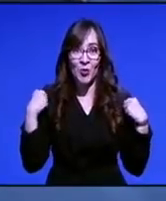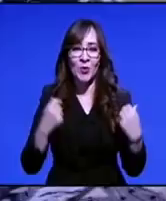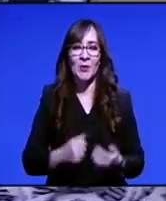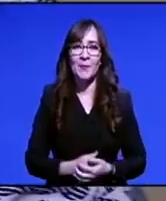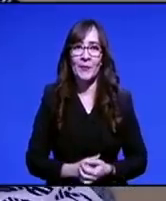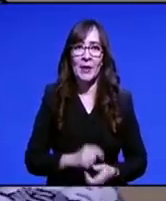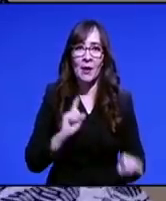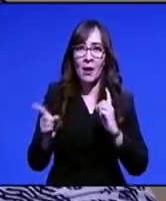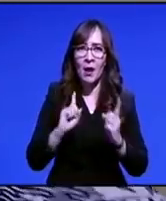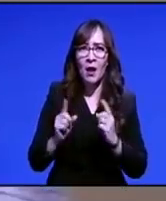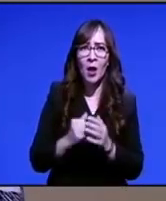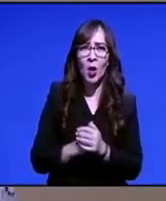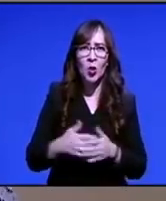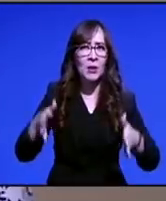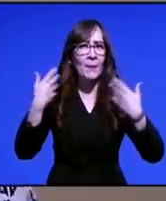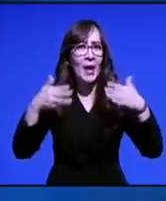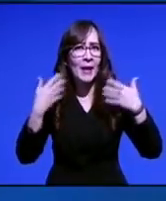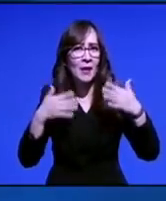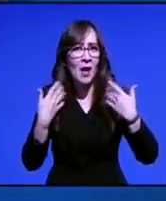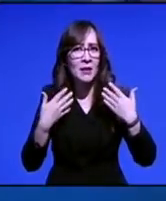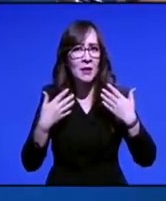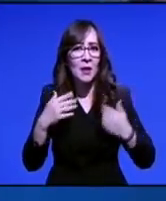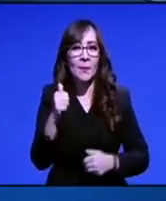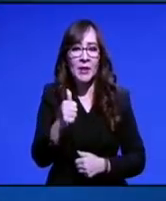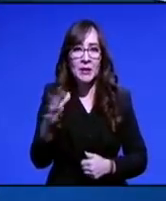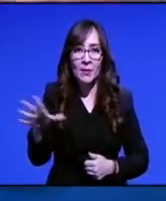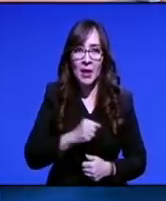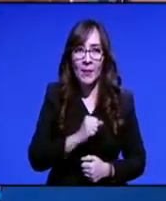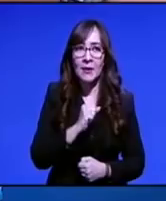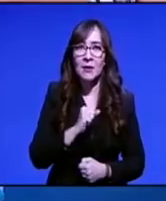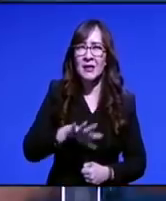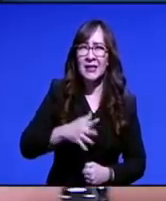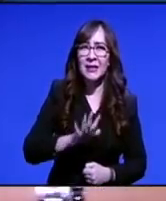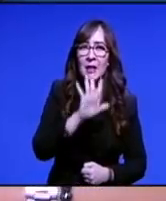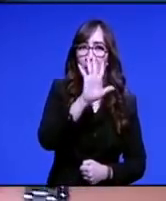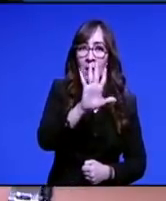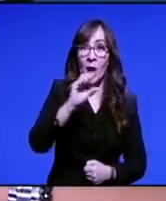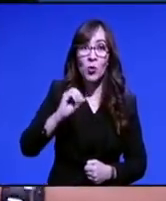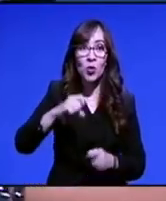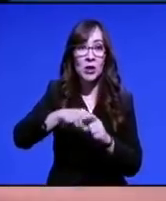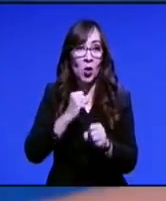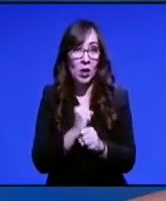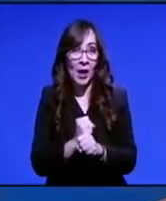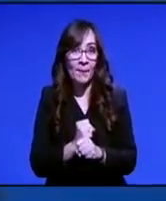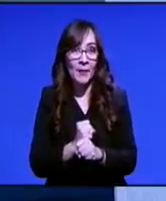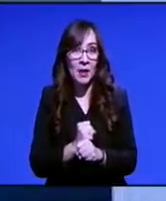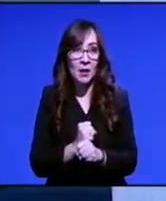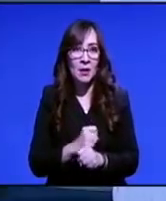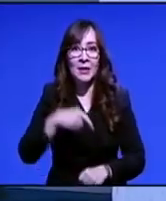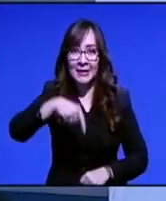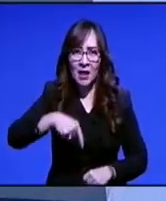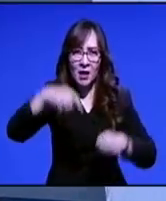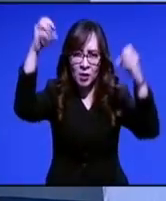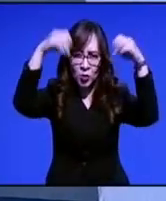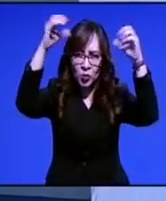Jadi kalau musim panas bisa mencapai order sekitar 50 kg, saat masuk musim hujan bisa sampai 100